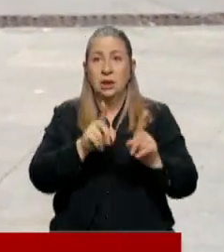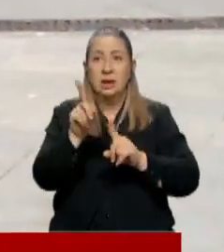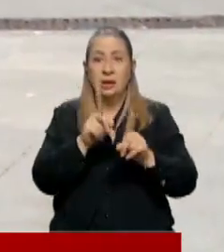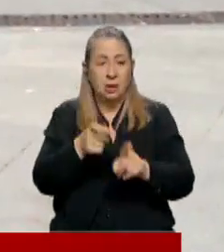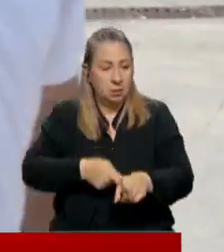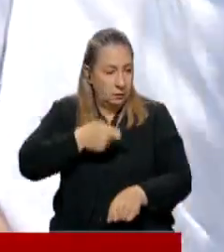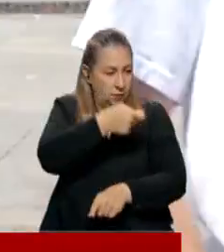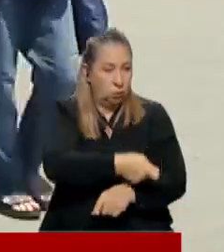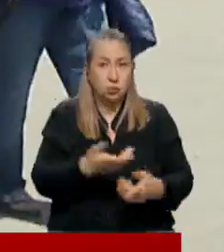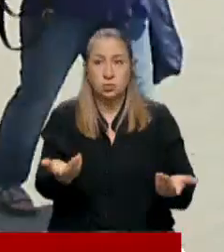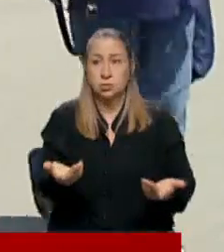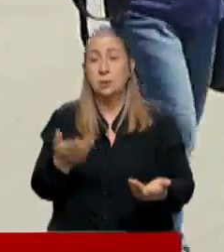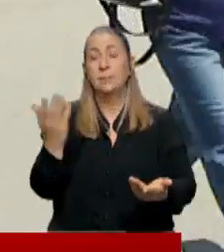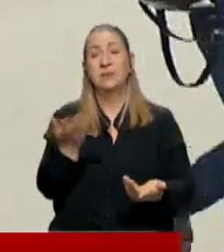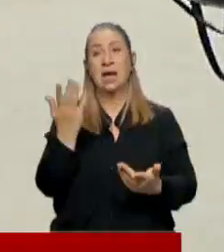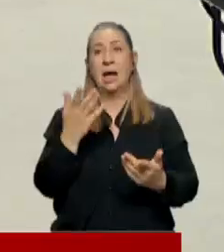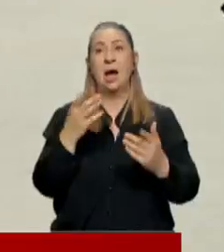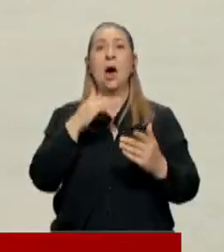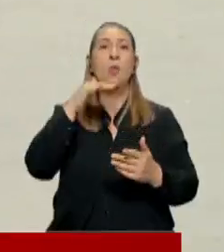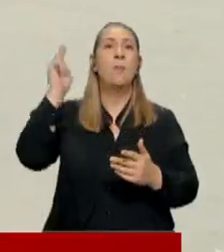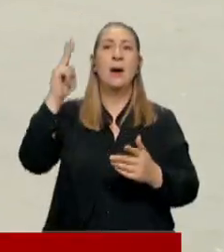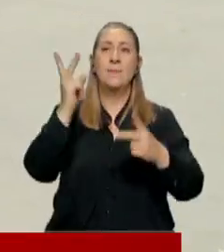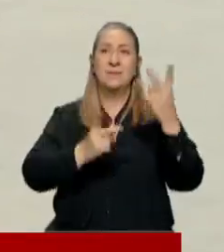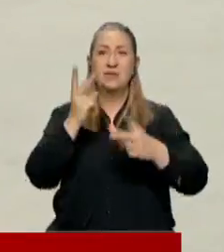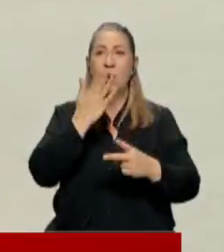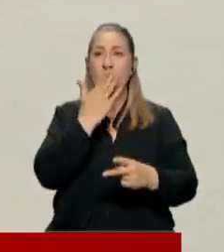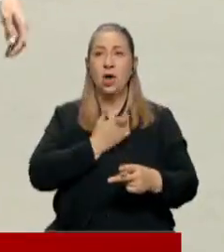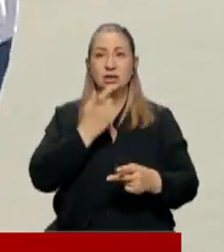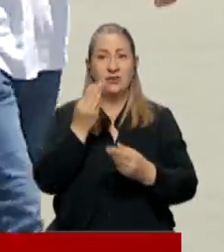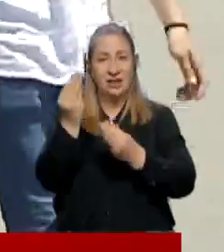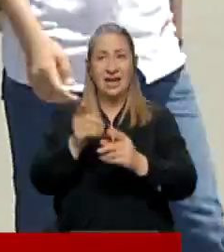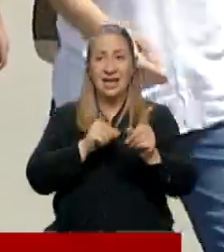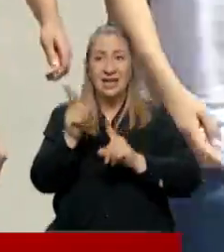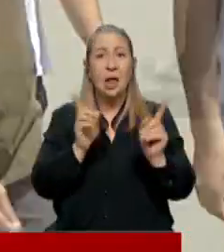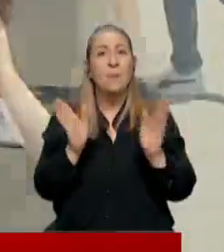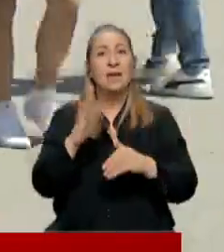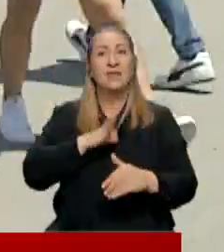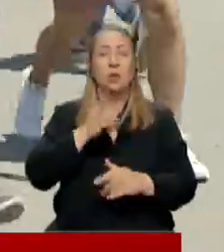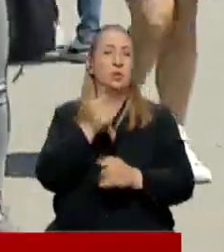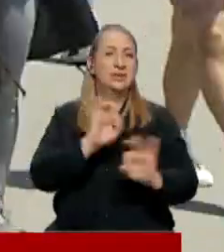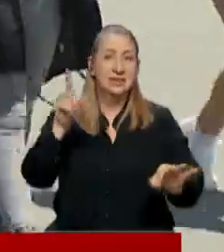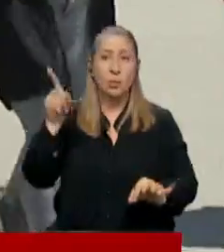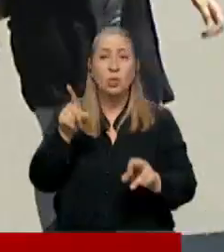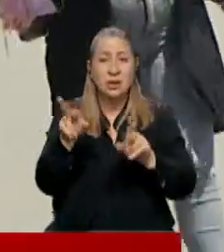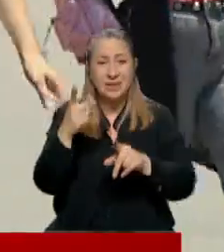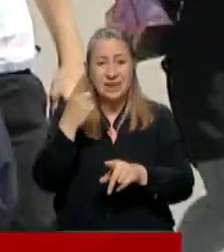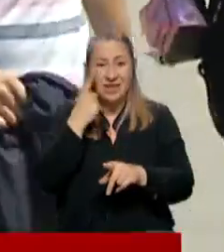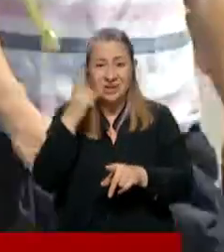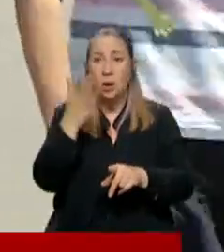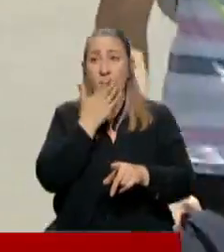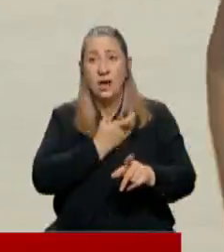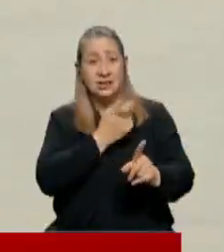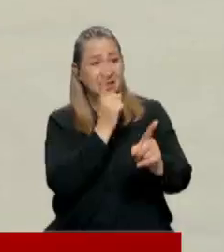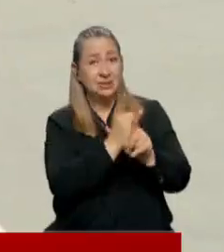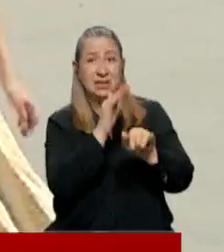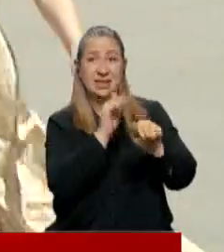internete vermek zorundasın yani. Mesela Batı ülkelerinin bir kısmında mesela öğrenciye verilen internet paketleri var. Bu şekilde bence devletin öğrencilere